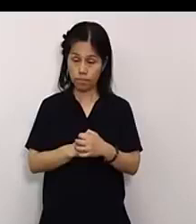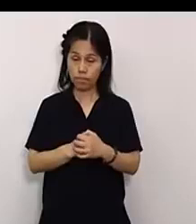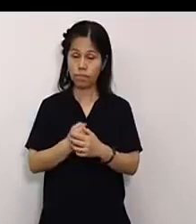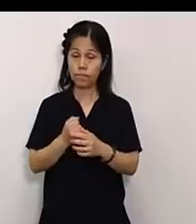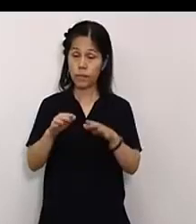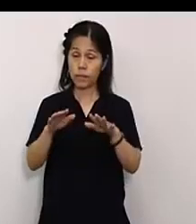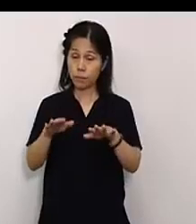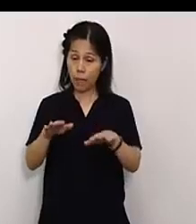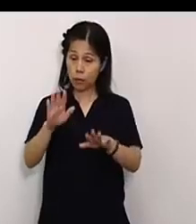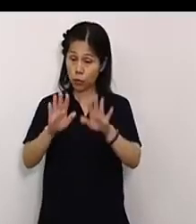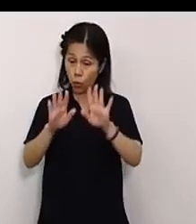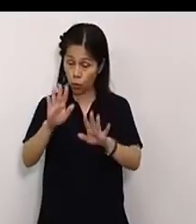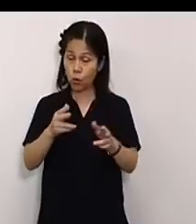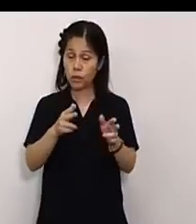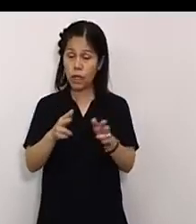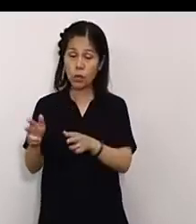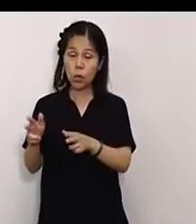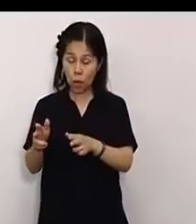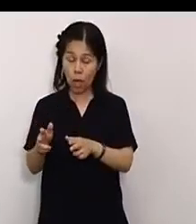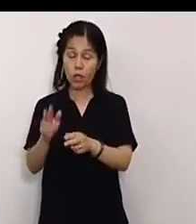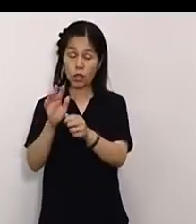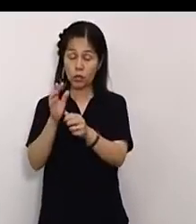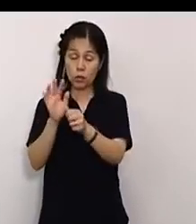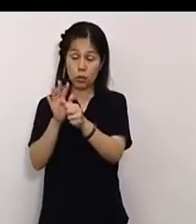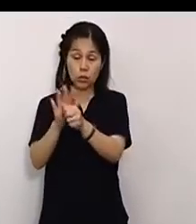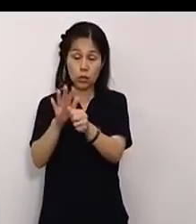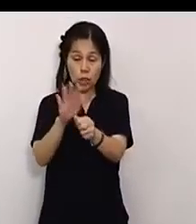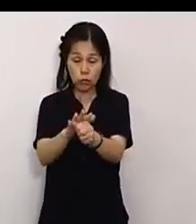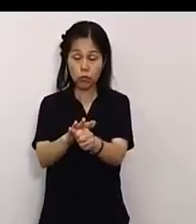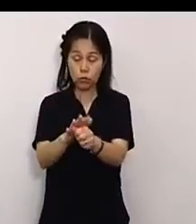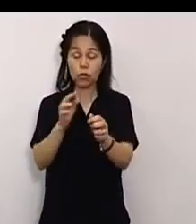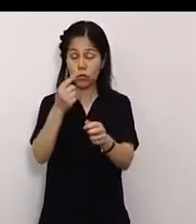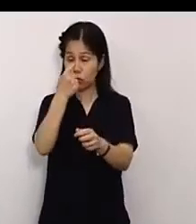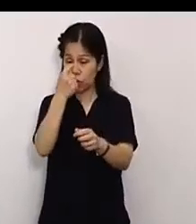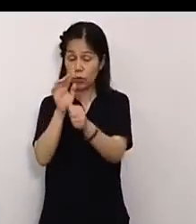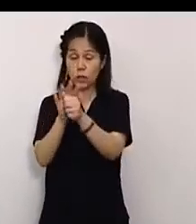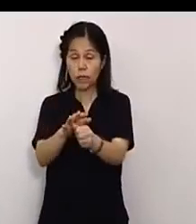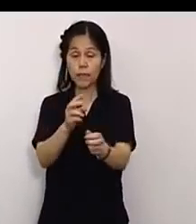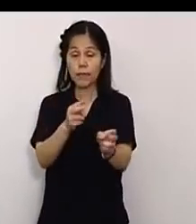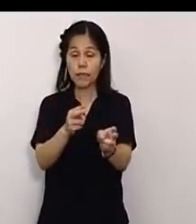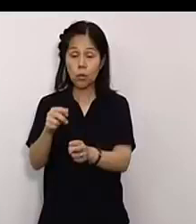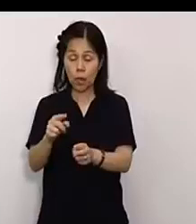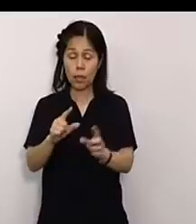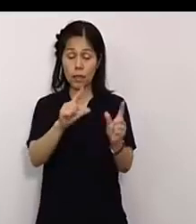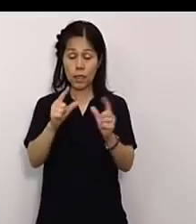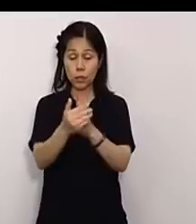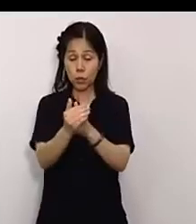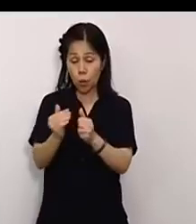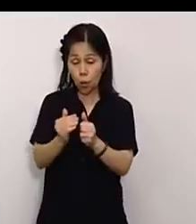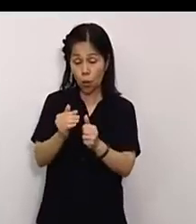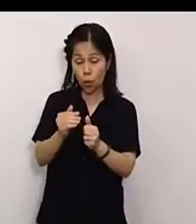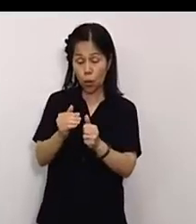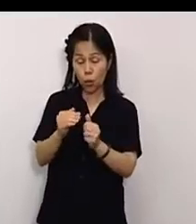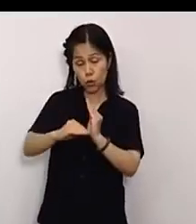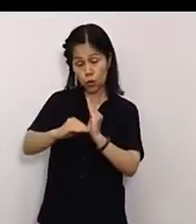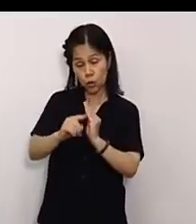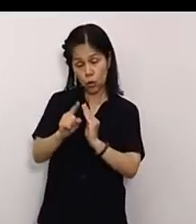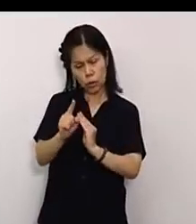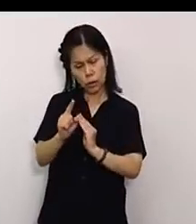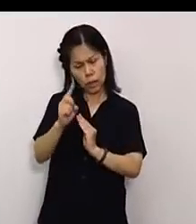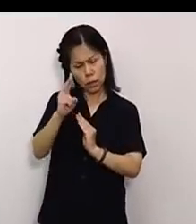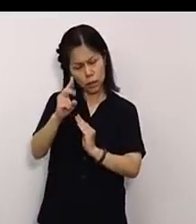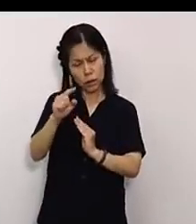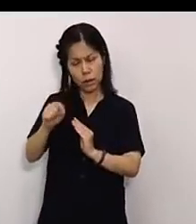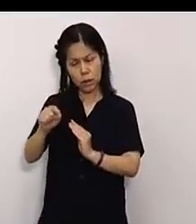今の現状の制度は就学支援制度というのがありまして、生活保護水準の 1.2 倍あるいは 1.3